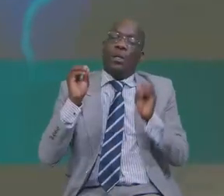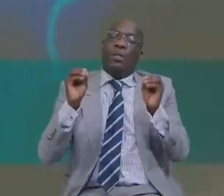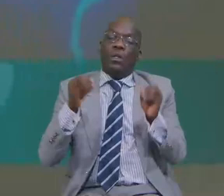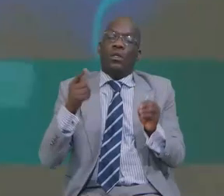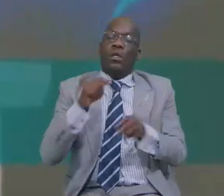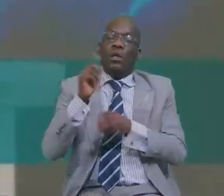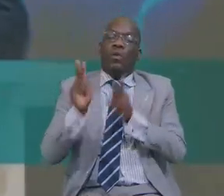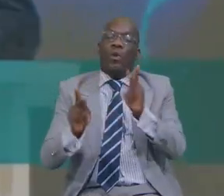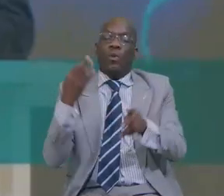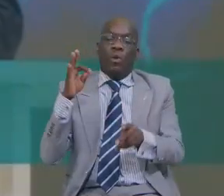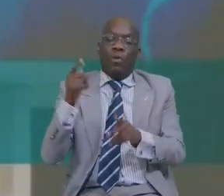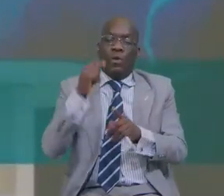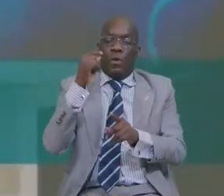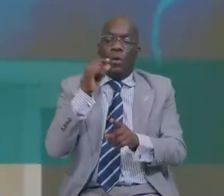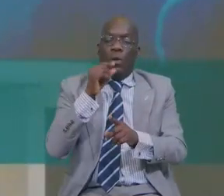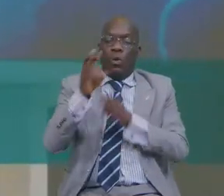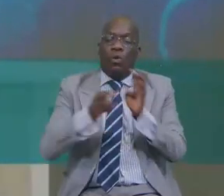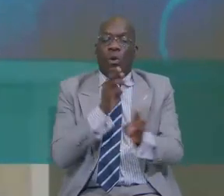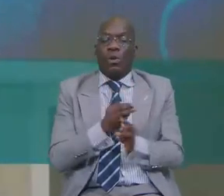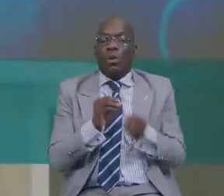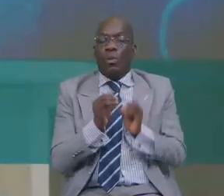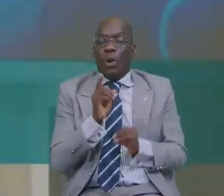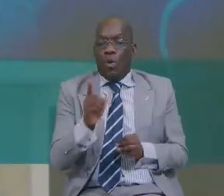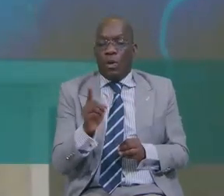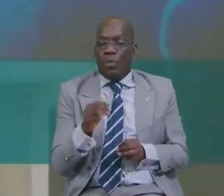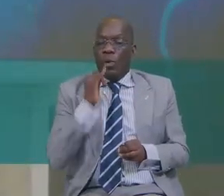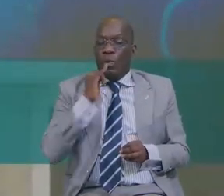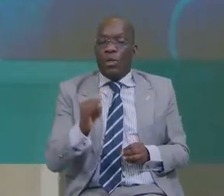enseigner les gens du monde. Donc premier point,